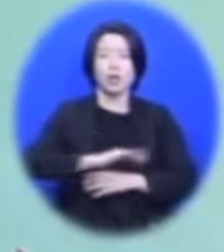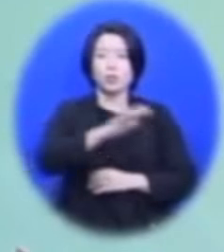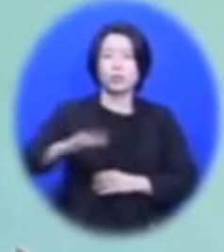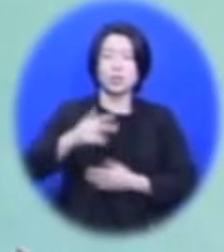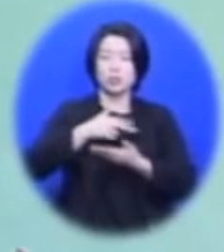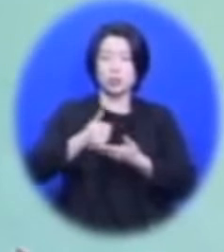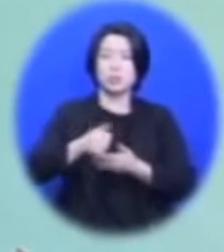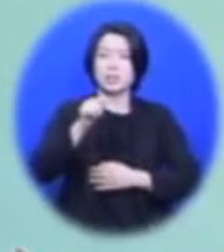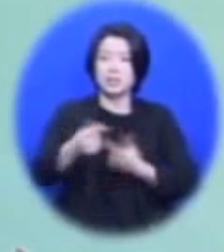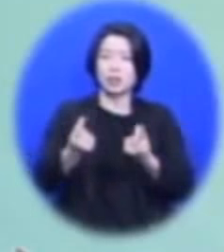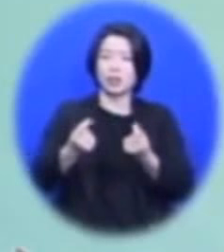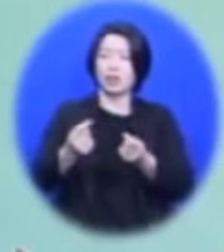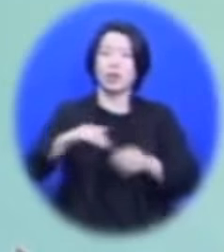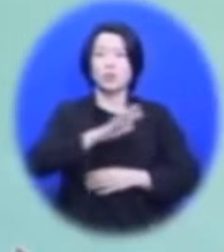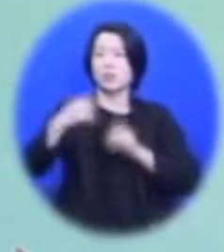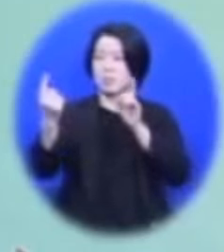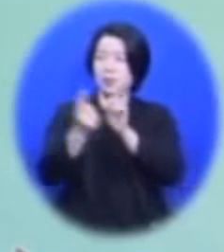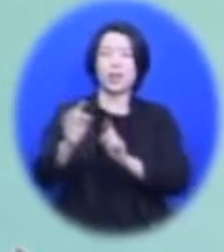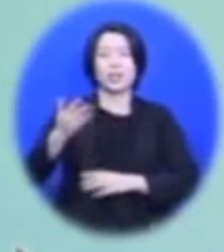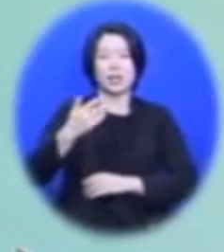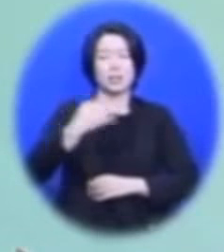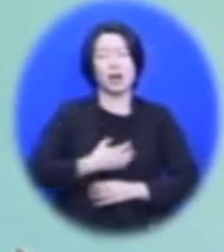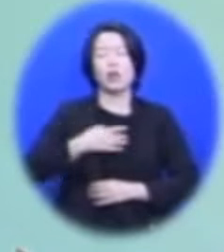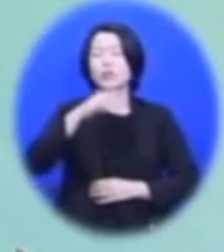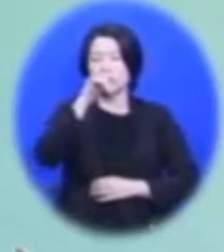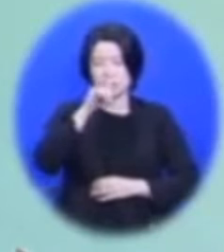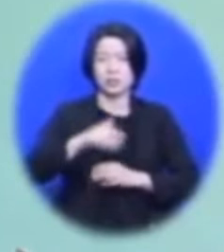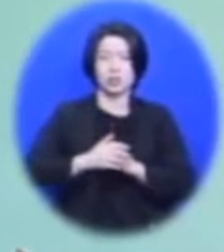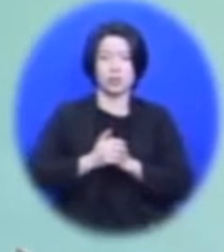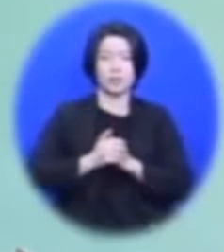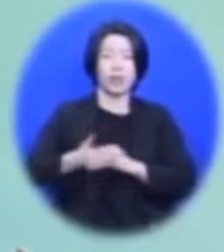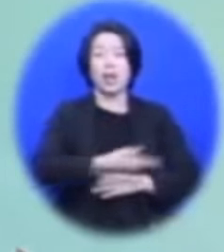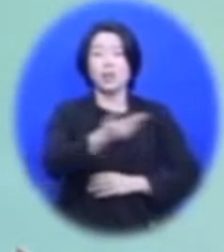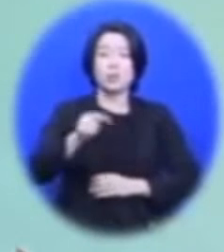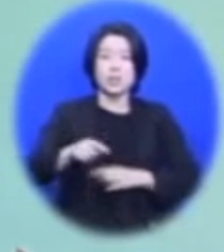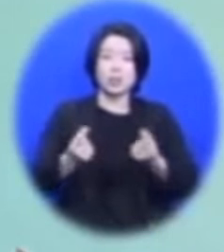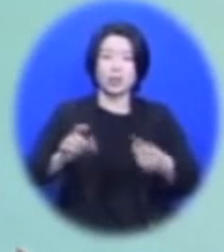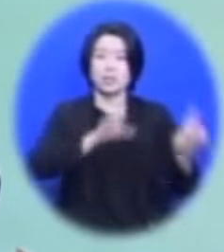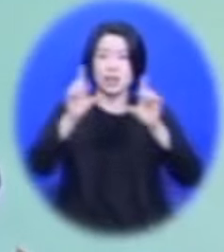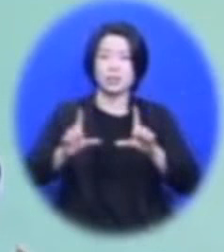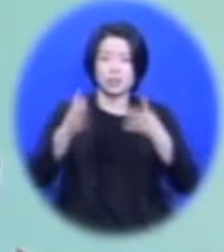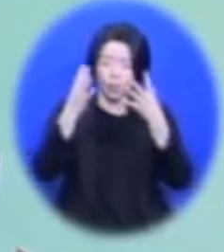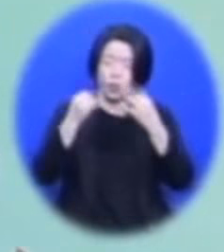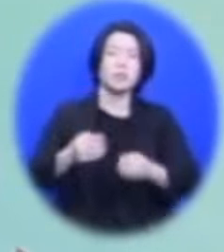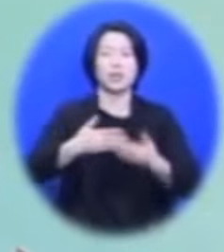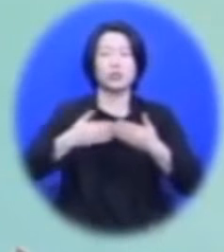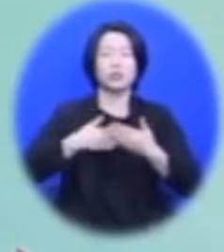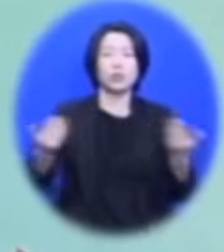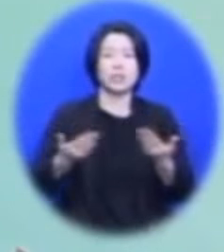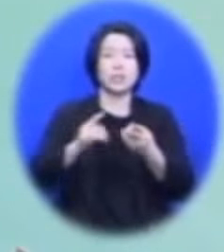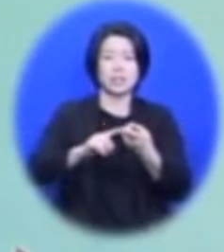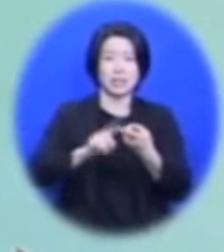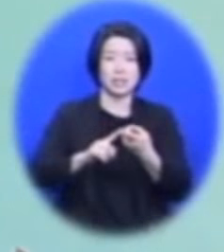그렇게 우리를 만나게 될까 봐 주님이 걱정하셨어요. 여러분, 이렇게 사는 것이 얼마나 두려운 일인지에